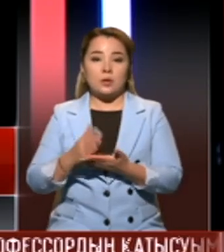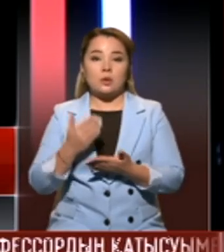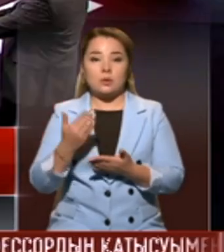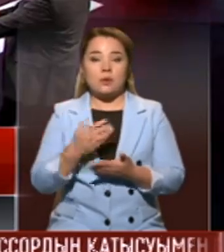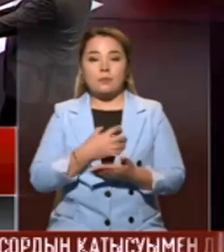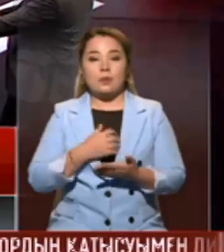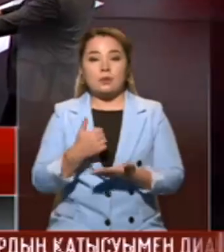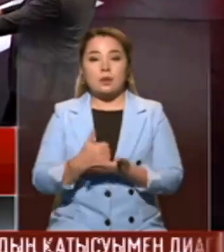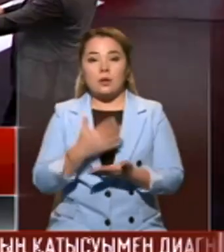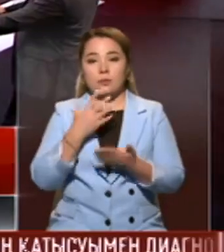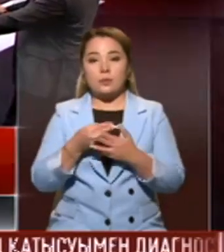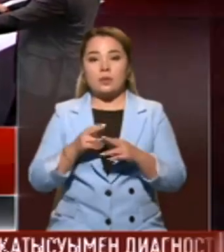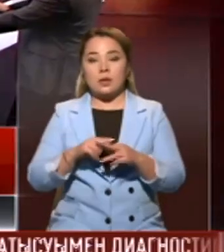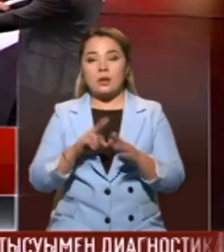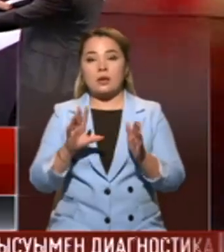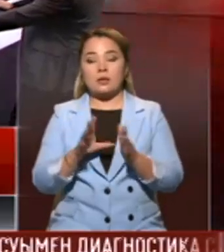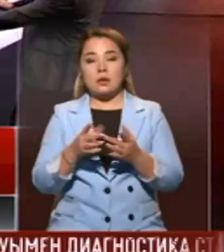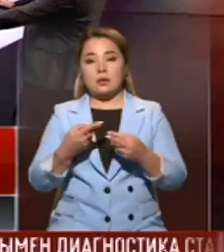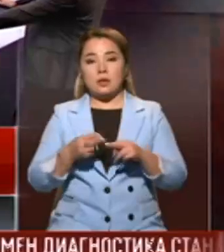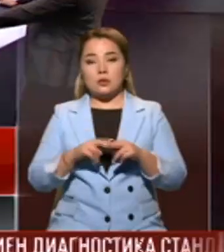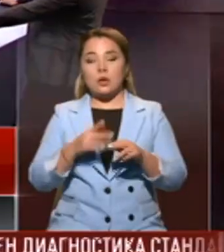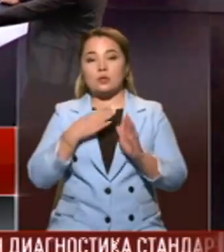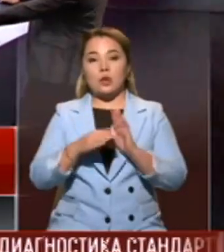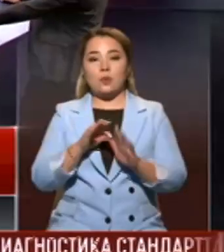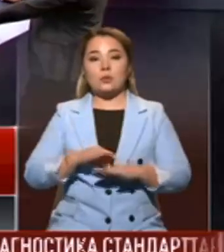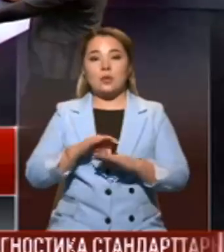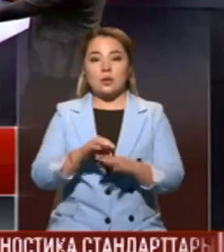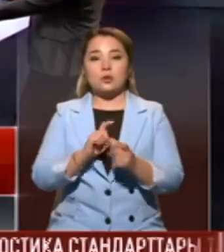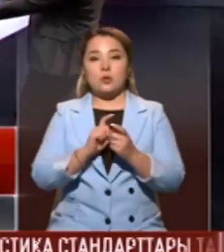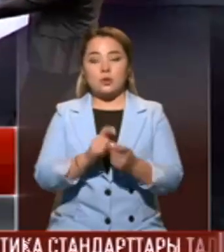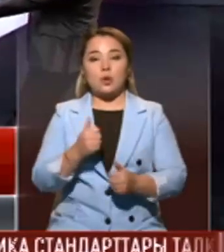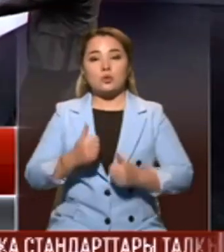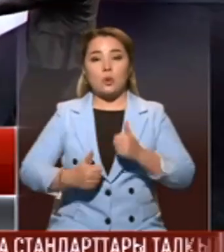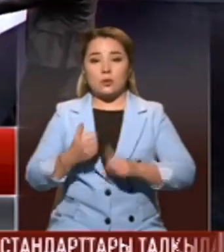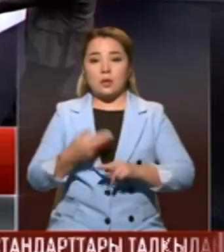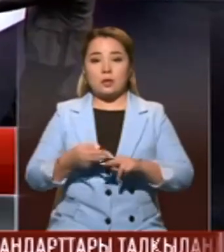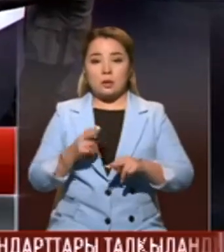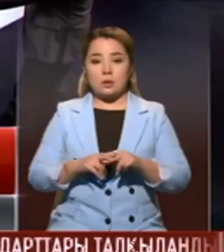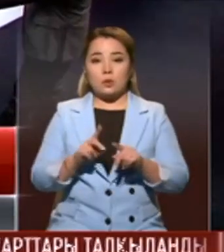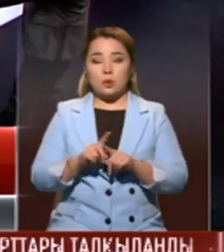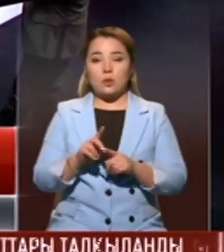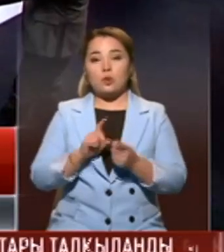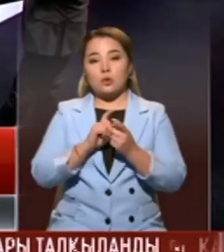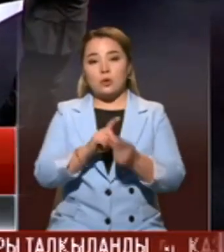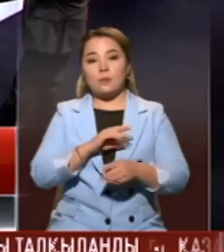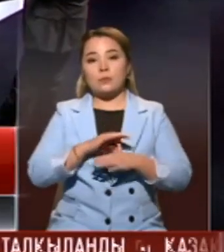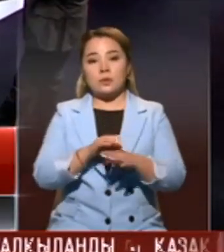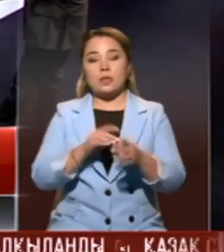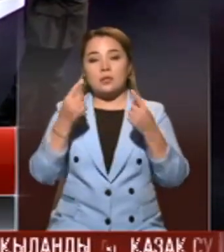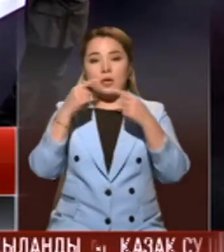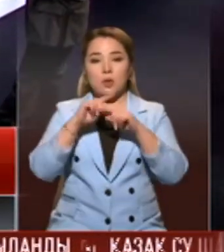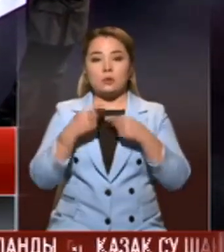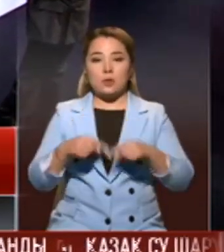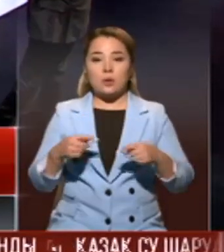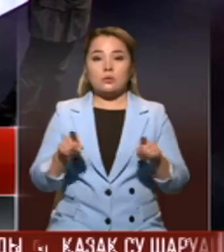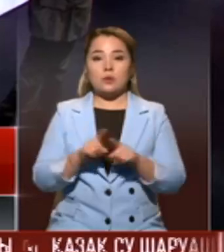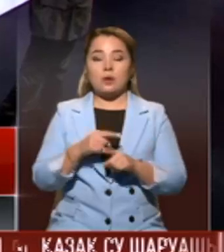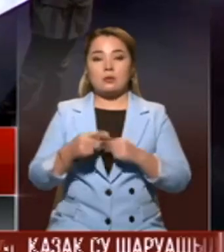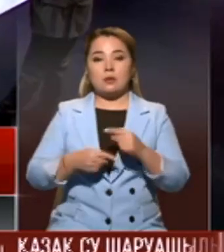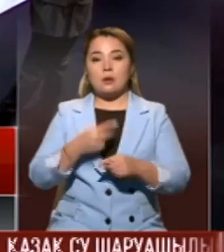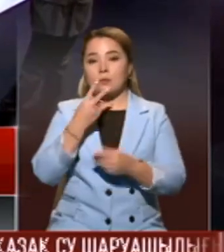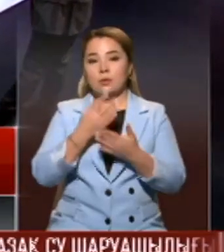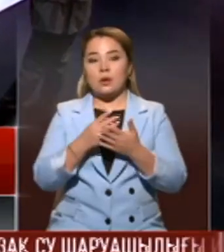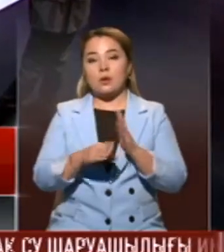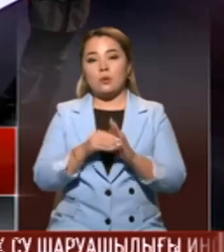оның ең басты мүддесі электораттың дауысы үшін күресу. Атайып тұр ғой дода деп. Күрес барысында түрлі технология, түрлі тәсіл